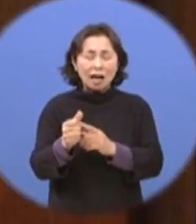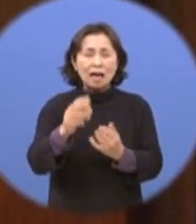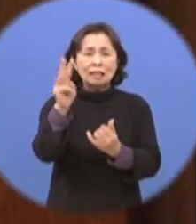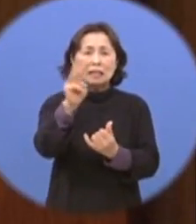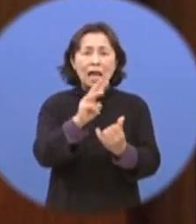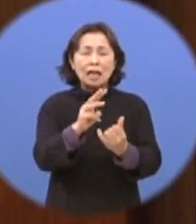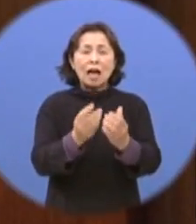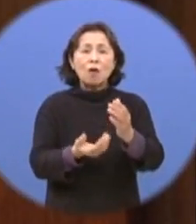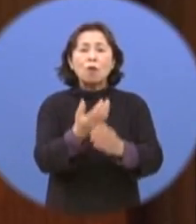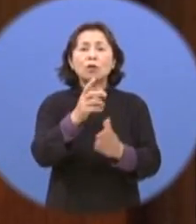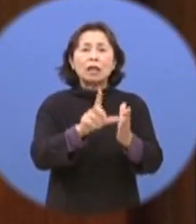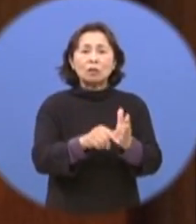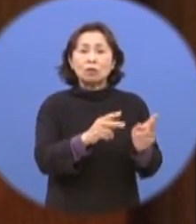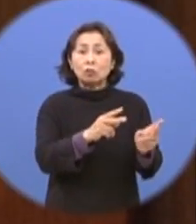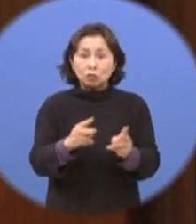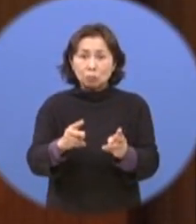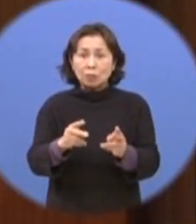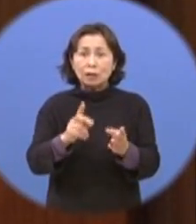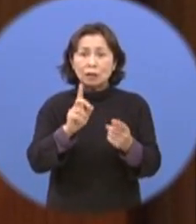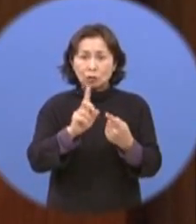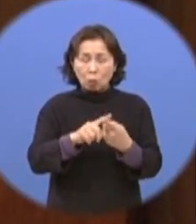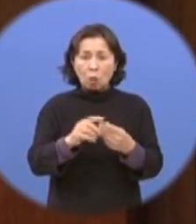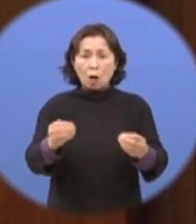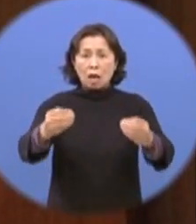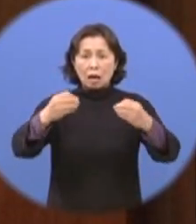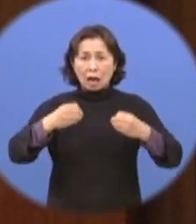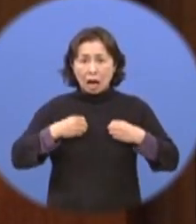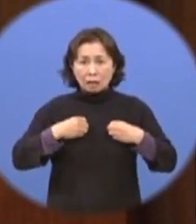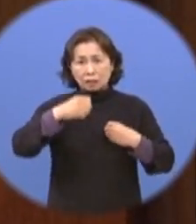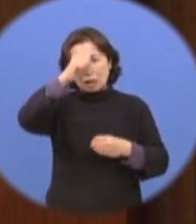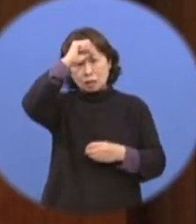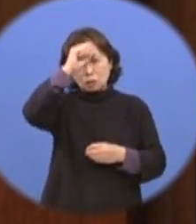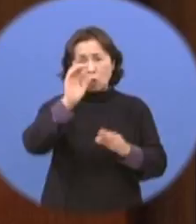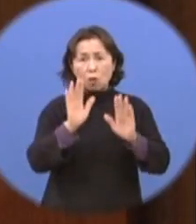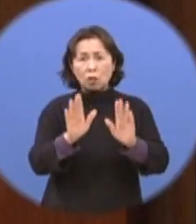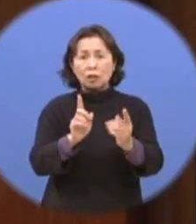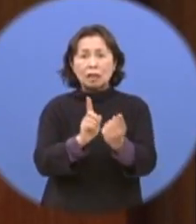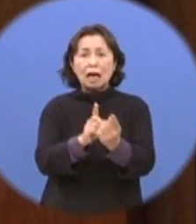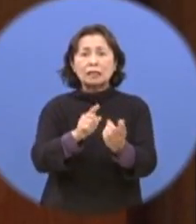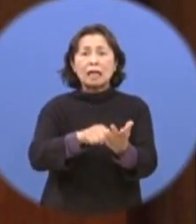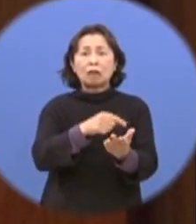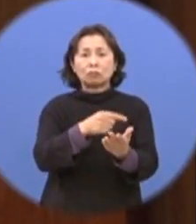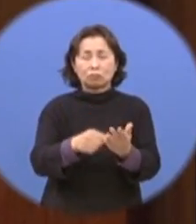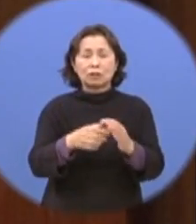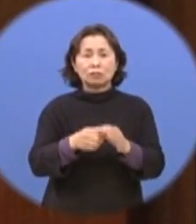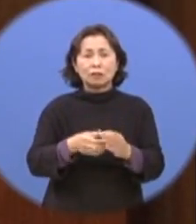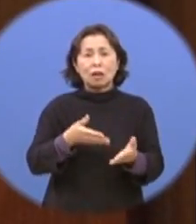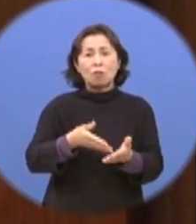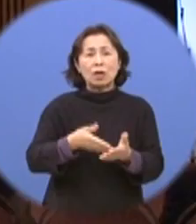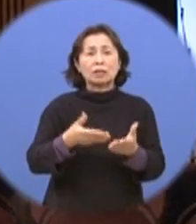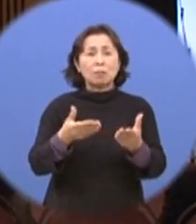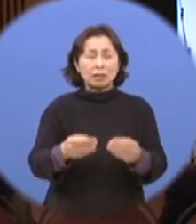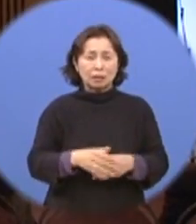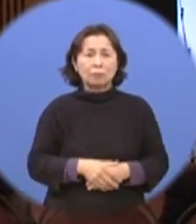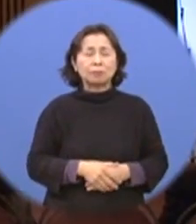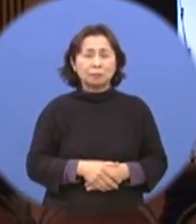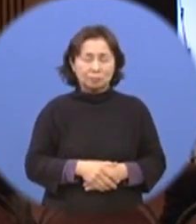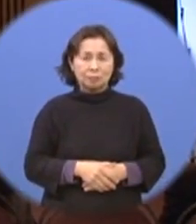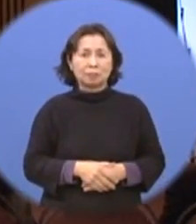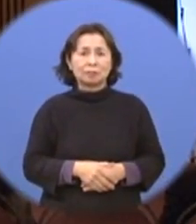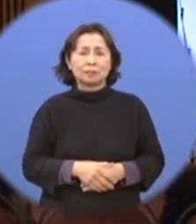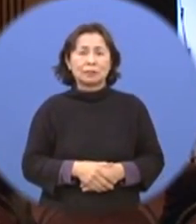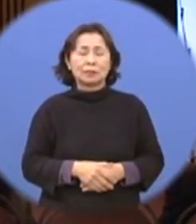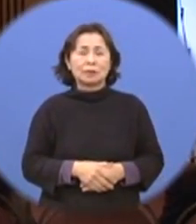関西症対策と題し講演しました佐伯さんは災害発生時に獣医師や獣看護